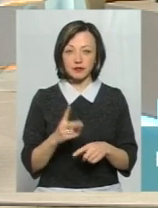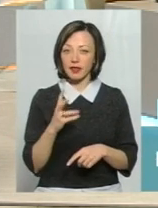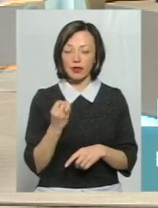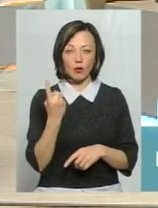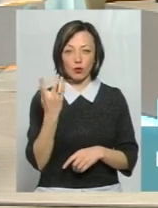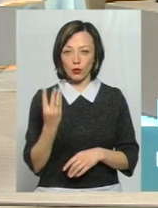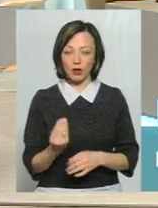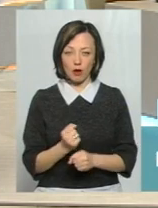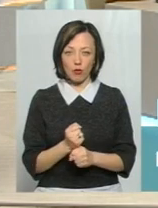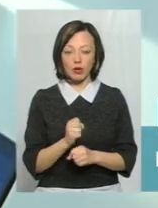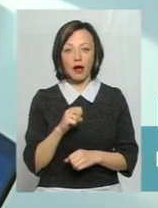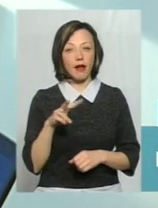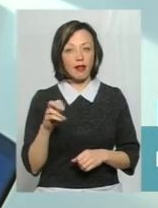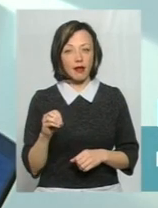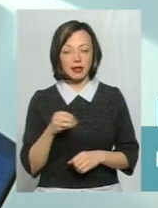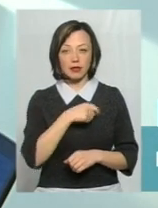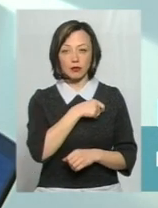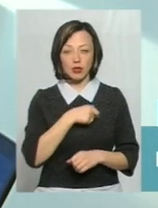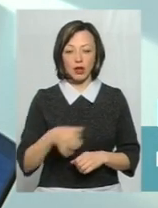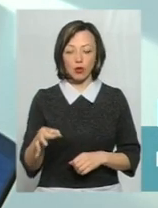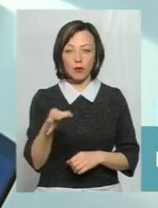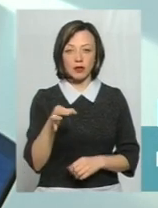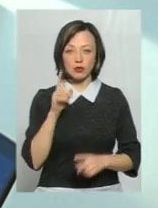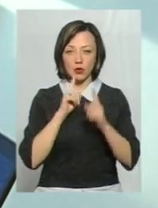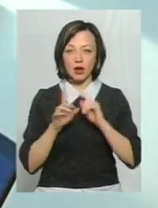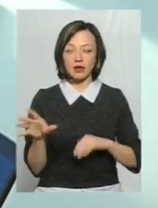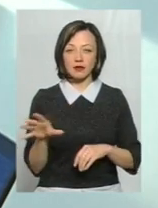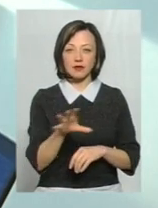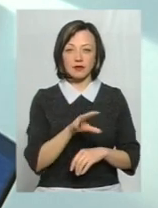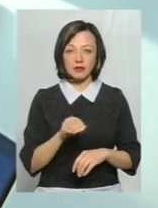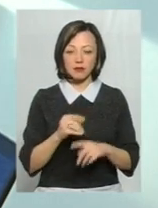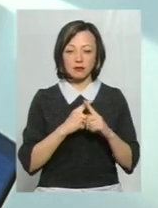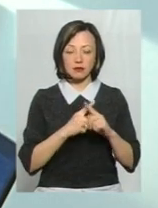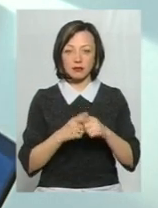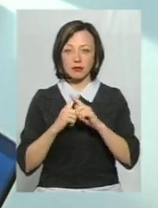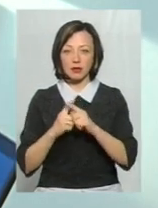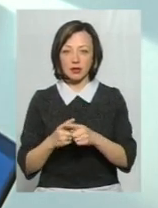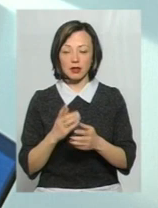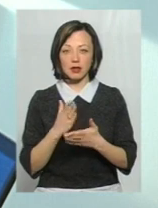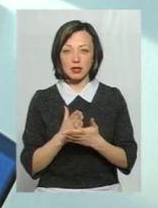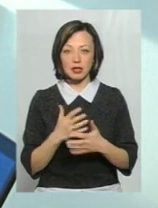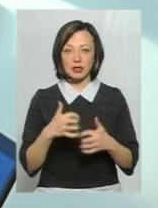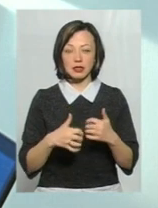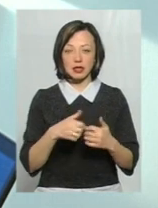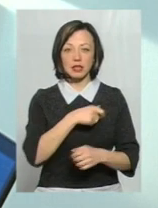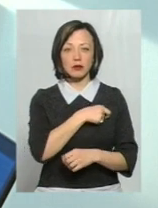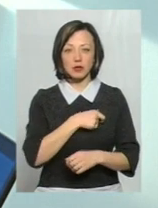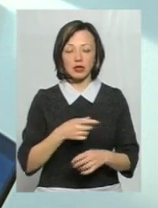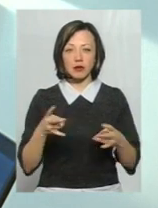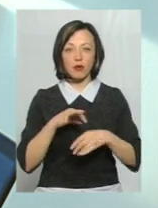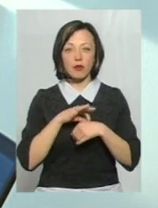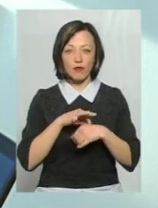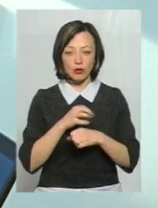роботи. Але депутати обласної ради, всі консенсус, який є серед депутатів, що цю роботу необхідно